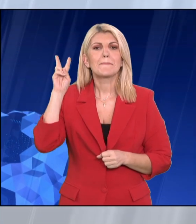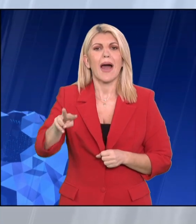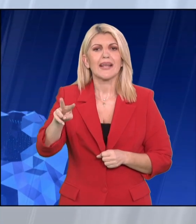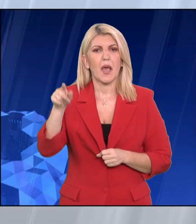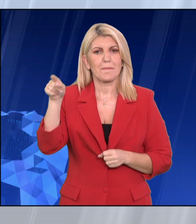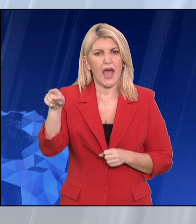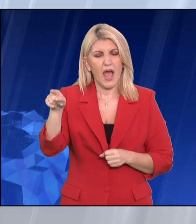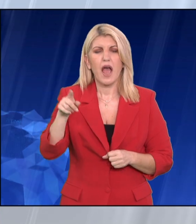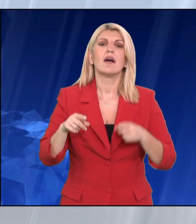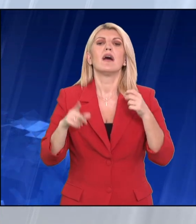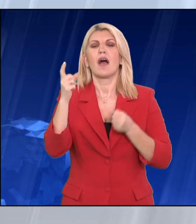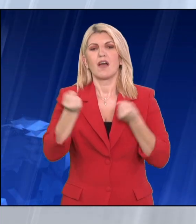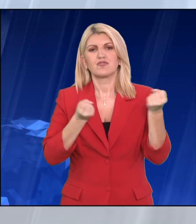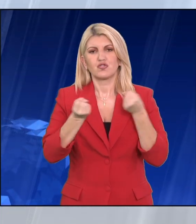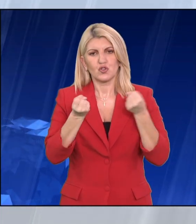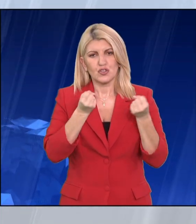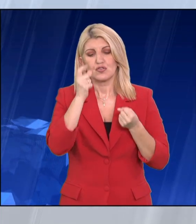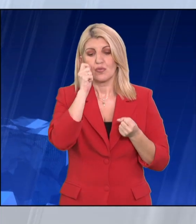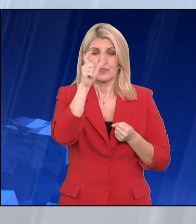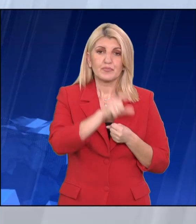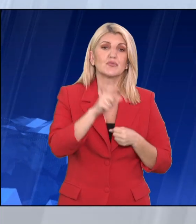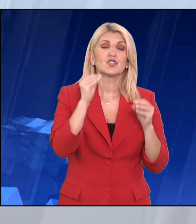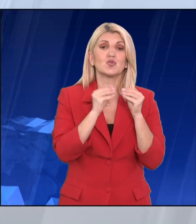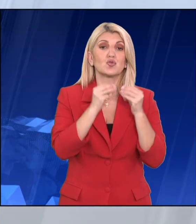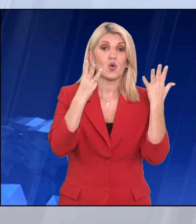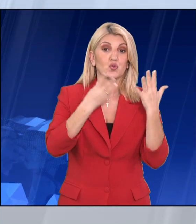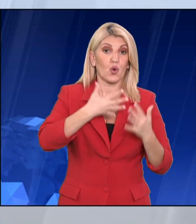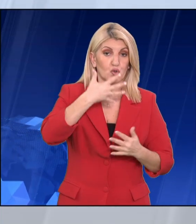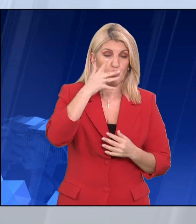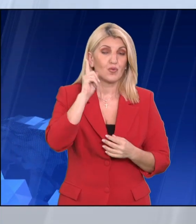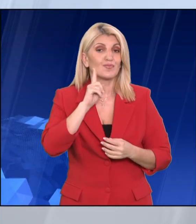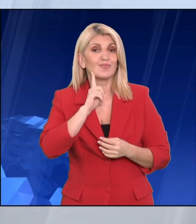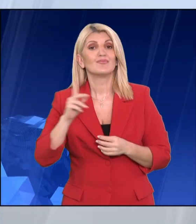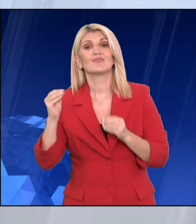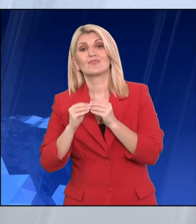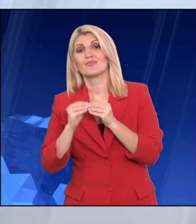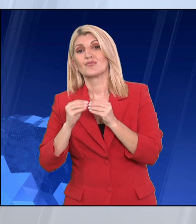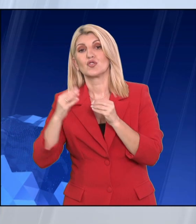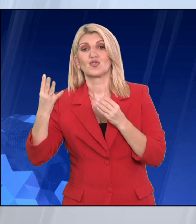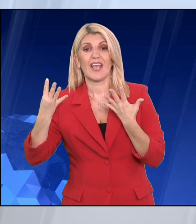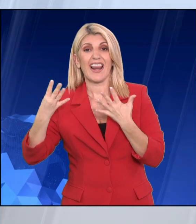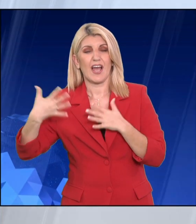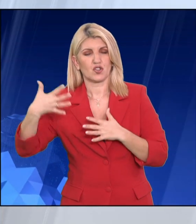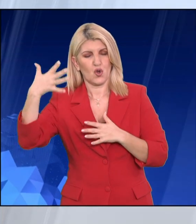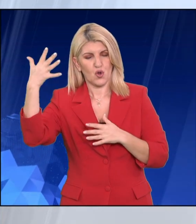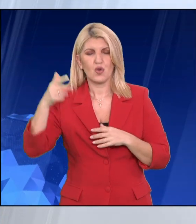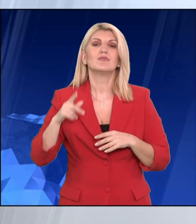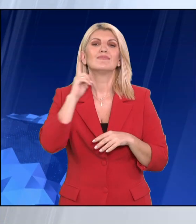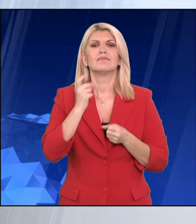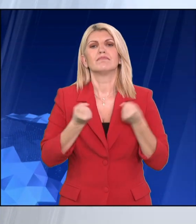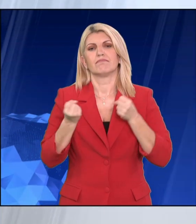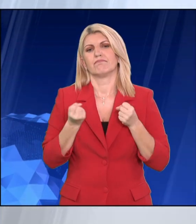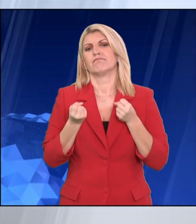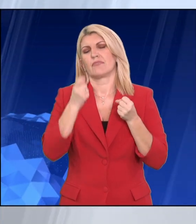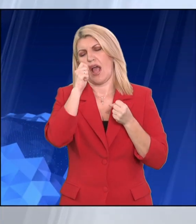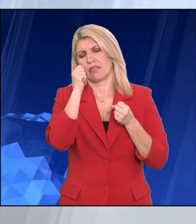μία 22χρονη. Το γιοταχή που επέβαιναν επί της λεωφόρου Σχιστού στο ύψος του Περάματος προσέκρουσε σε προστατευτικές μπάρες, με